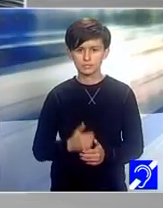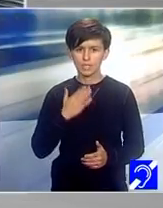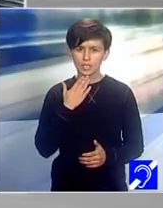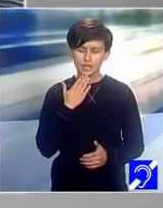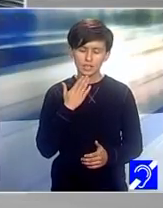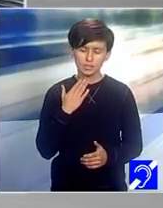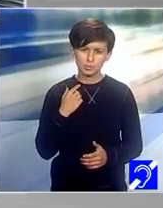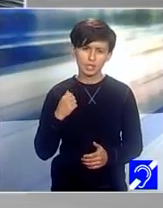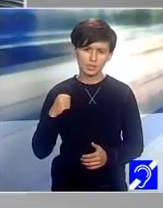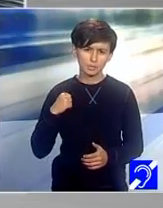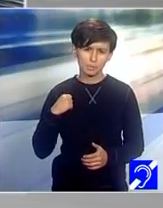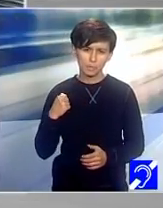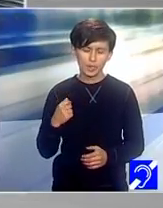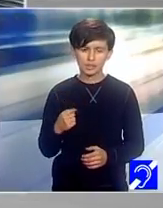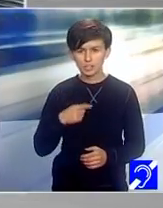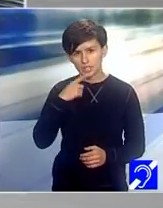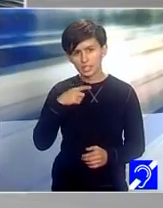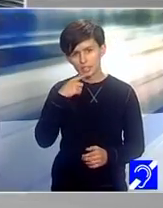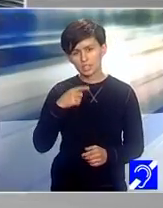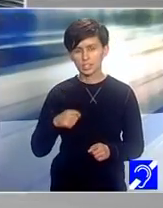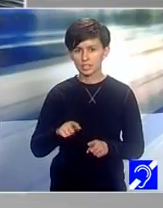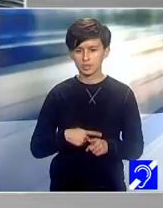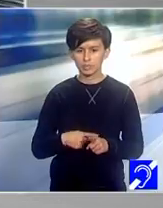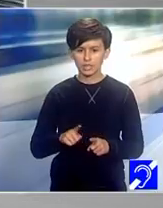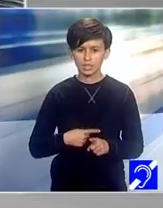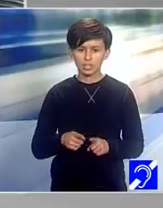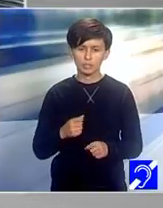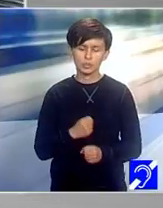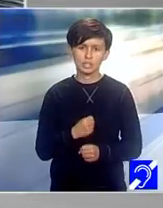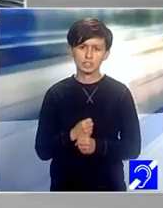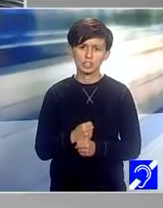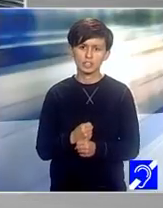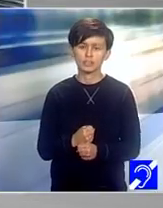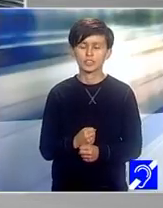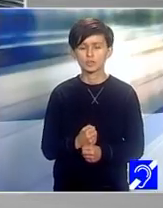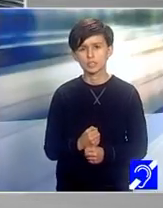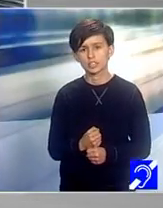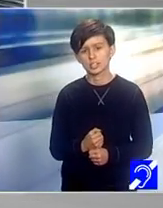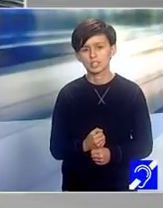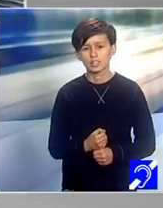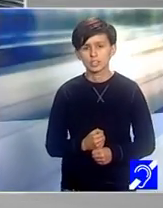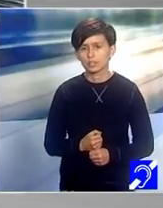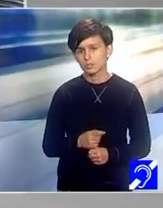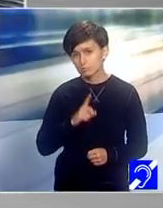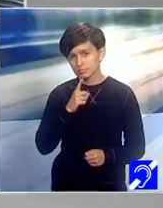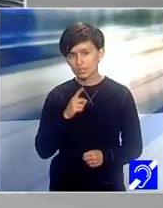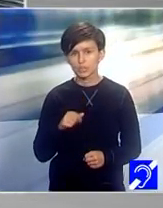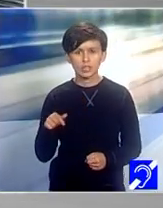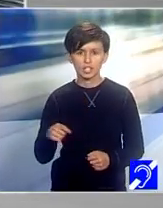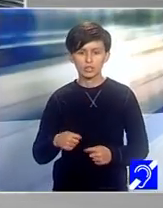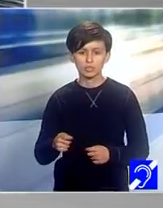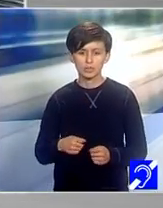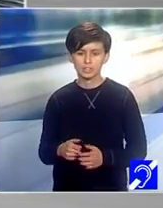în limba romale sau a făcut o urare acolo în piață, deci a fost un moment.